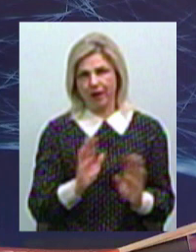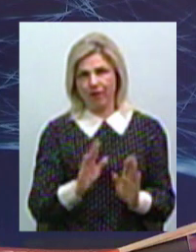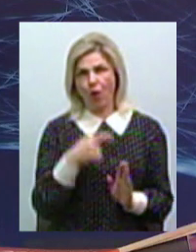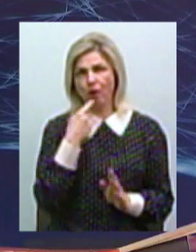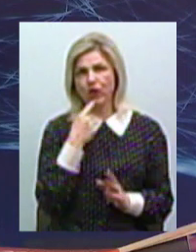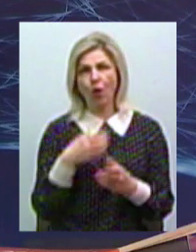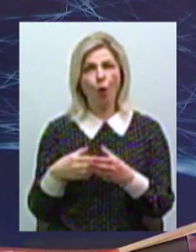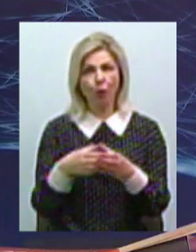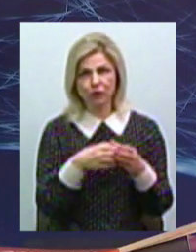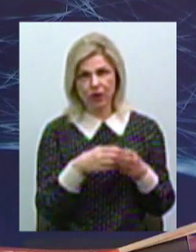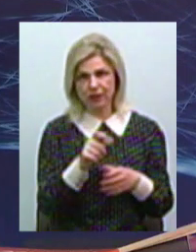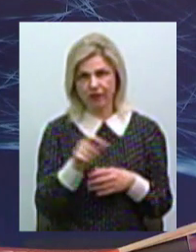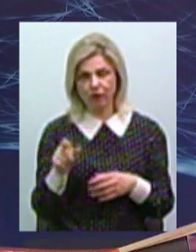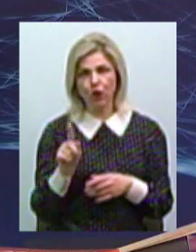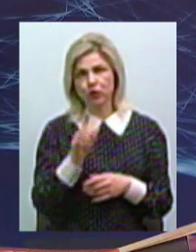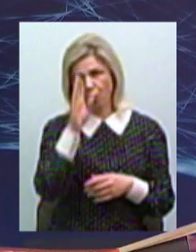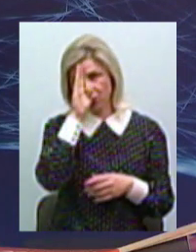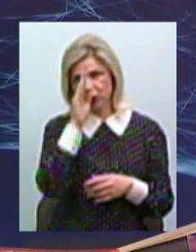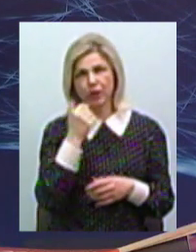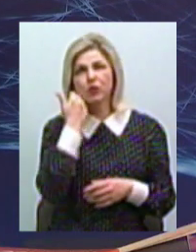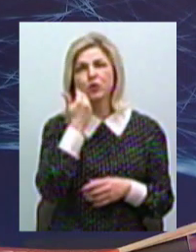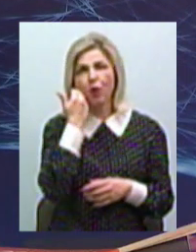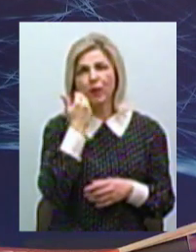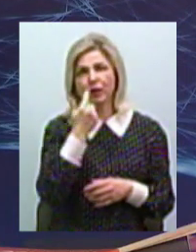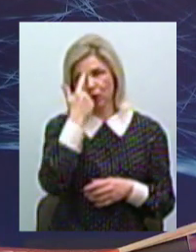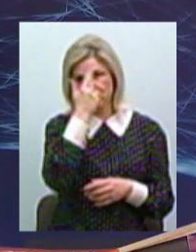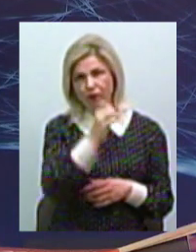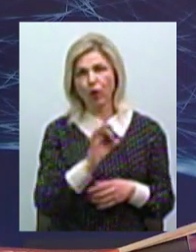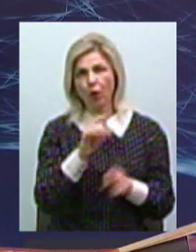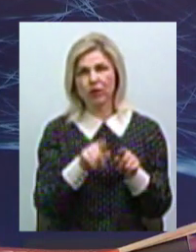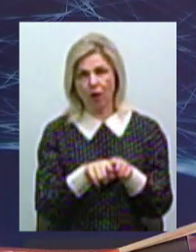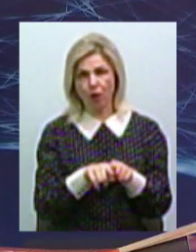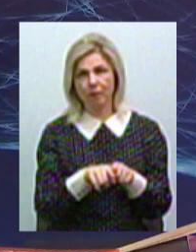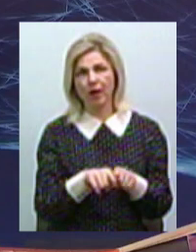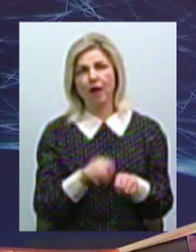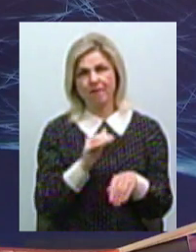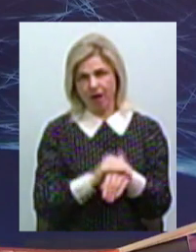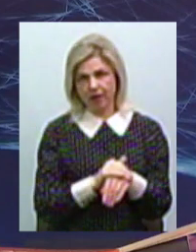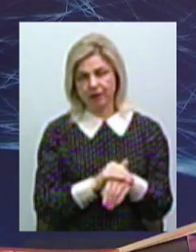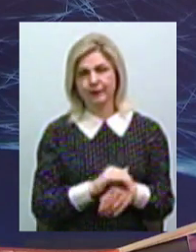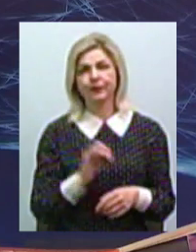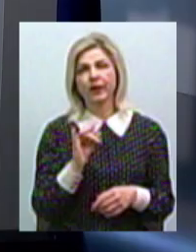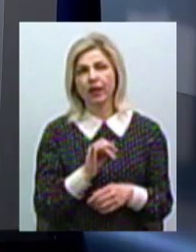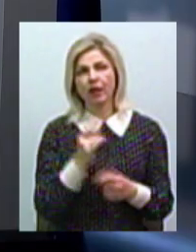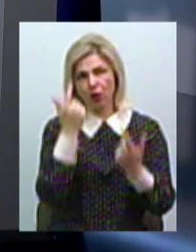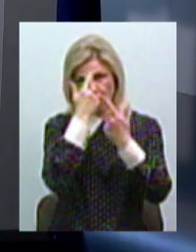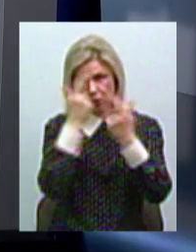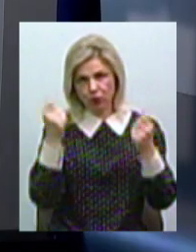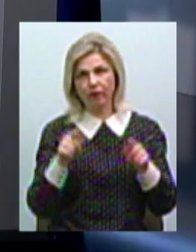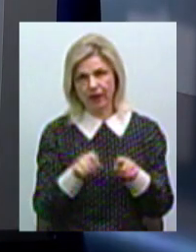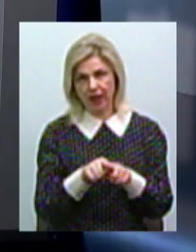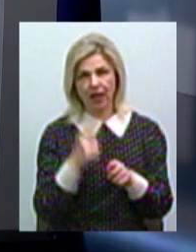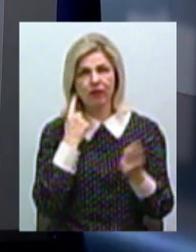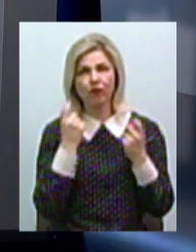суспільстві, що чоловіку соромно, так, звичайно, чоловіку може бути соромно повідомляти про такий факт і розголошувати, да, такі